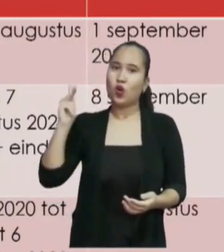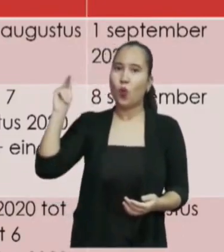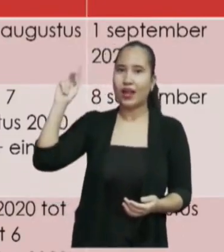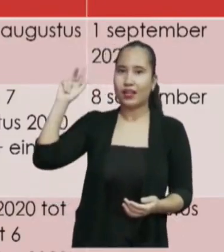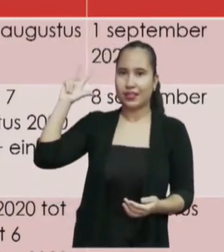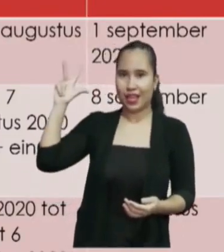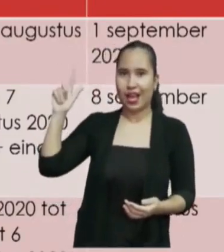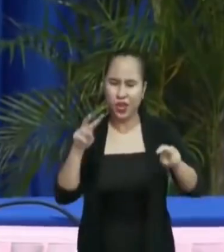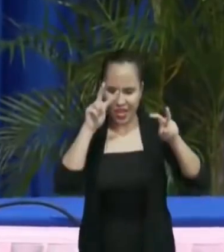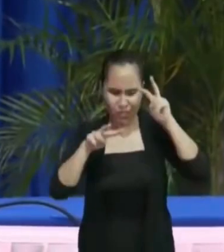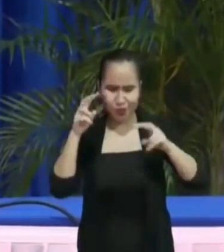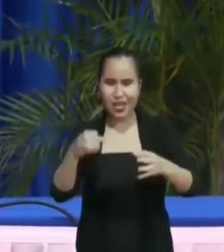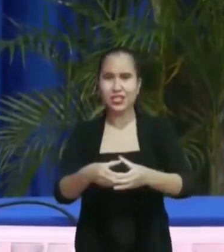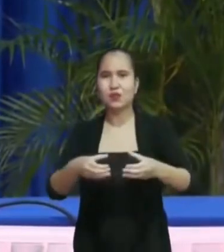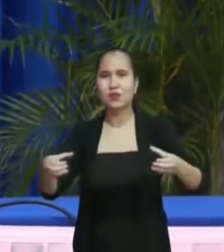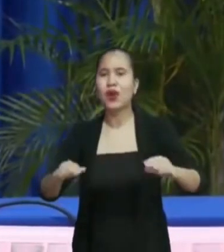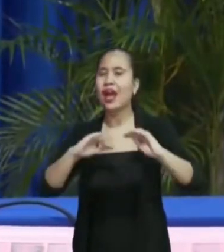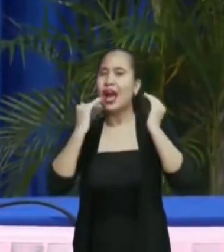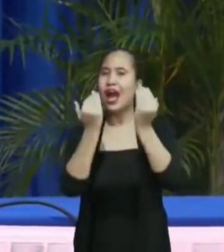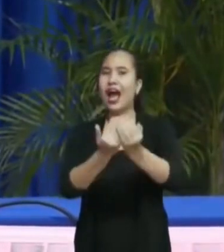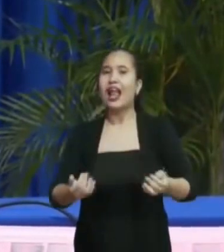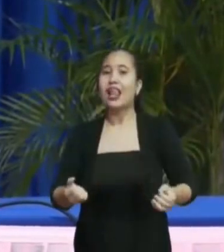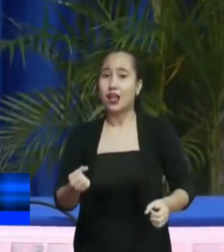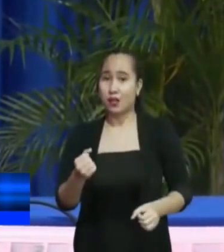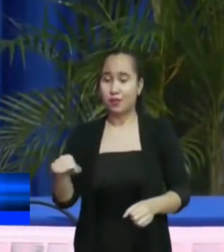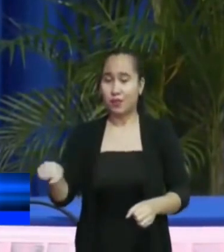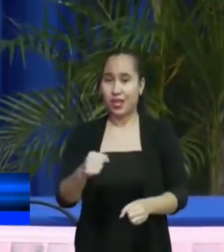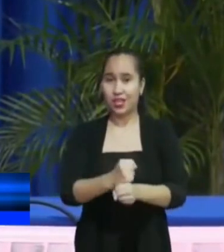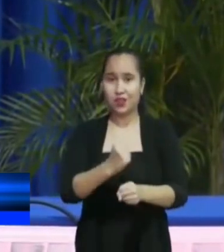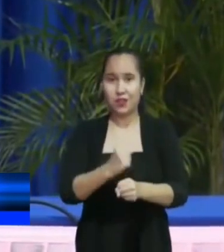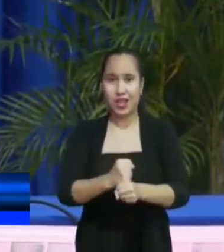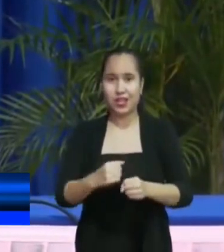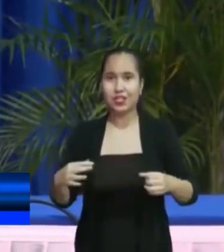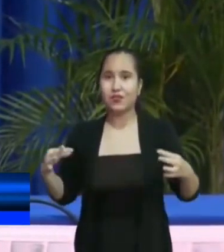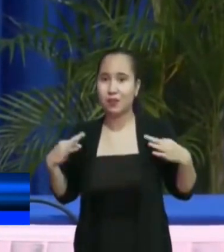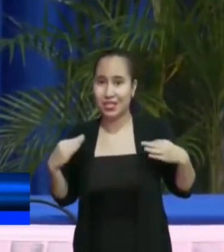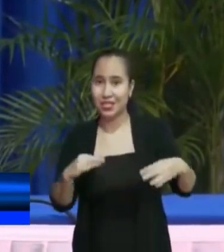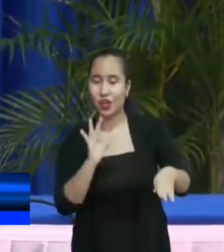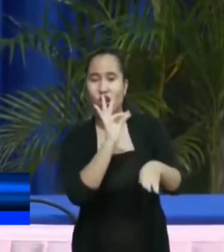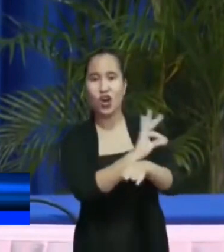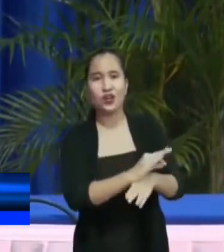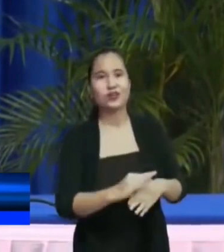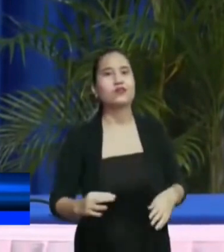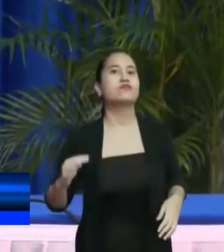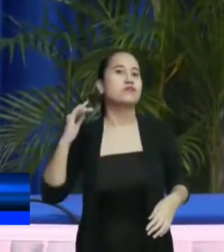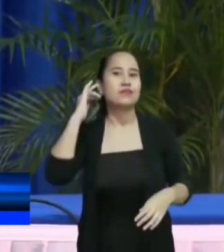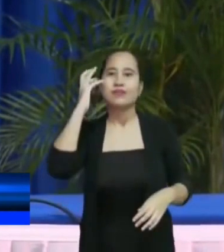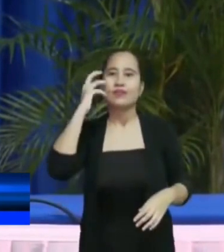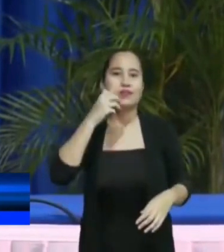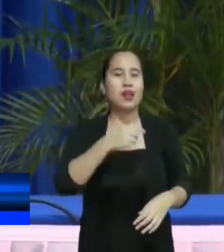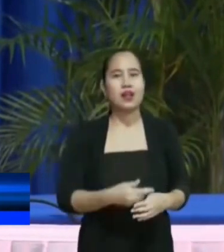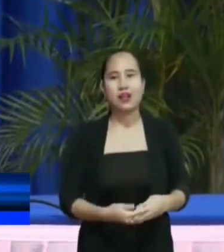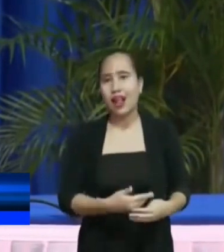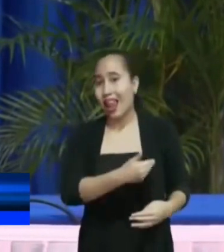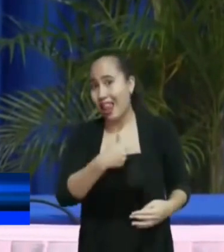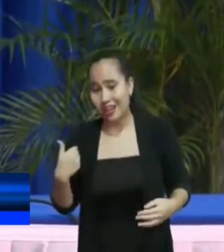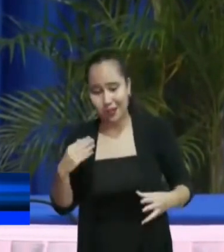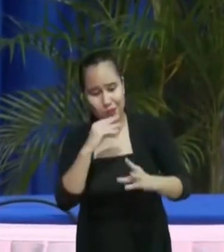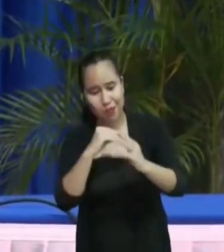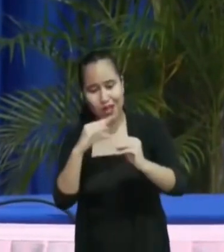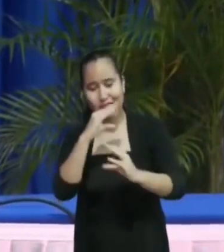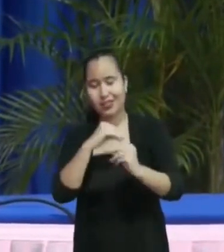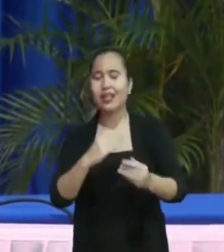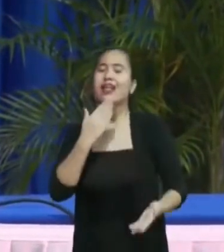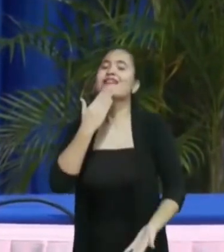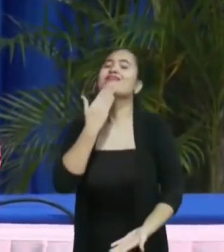eerste kwartaal en het tweede kwartaal. En het gemiddeld van dat cijfer zal dus worden doorgestuurd naar het examenbureau, dan